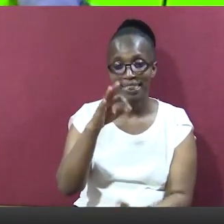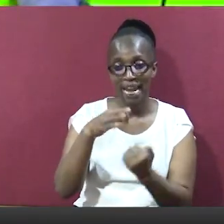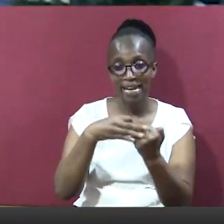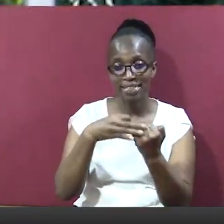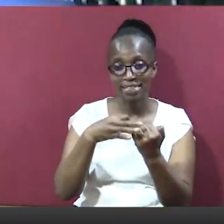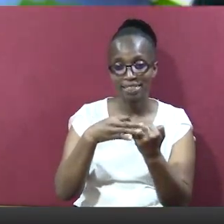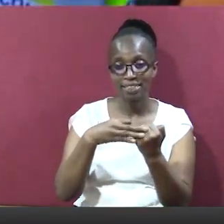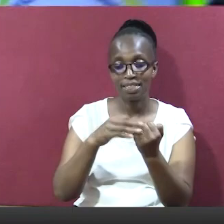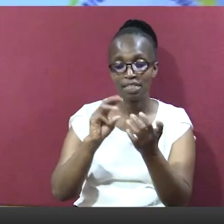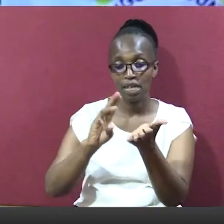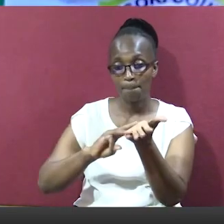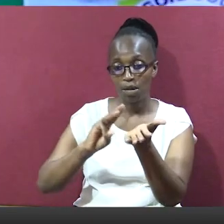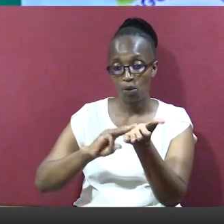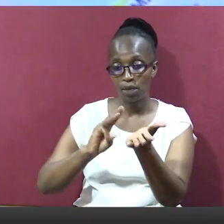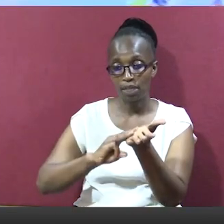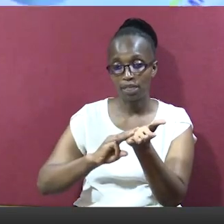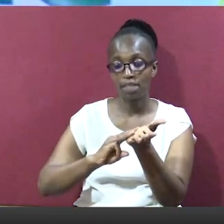Migori.